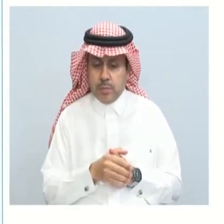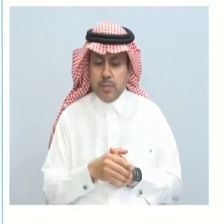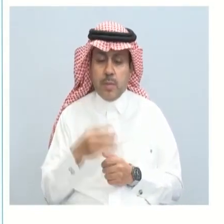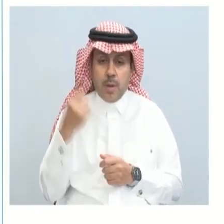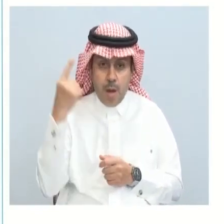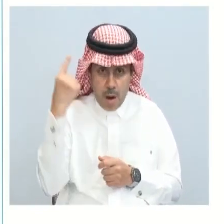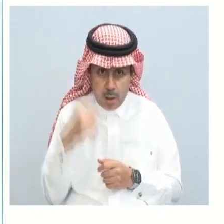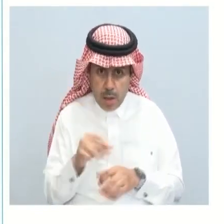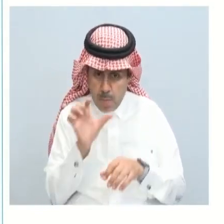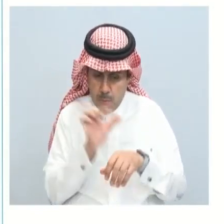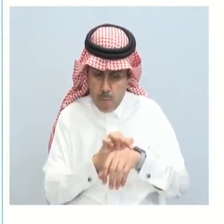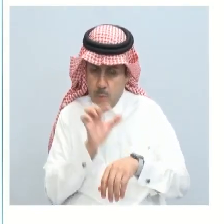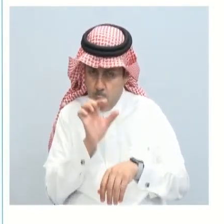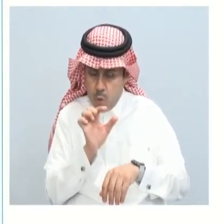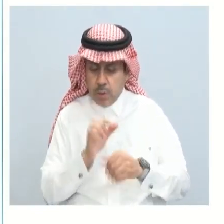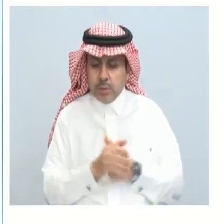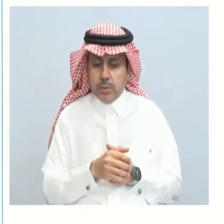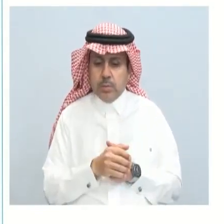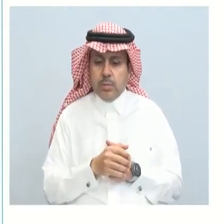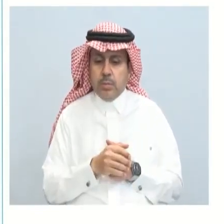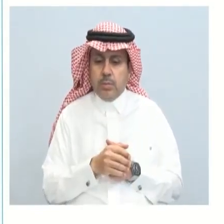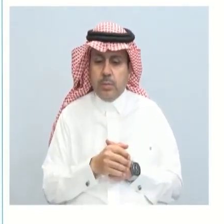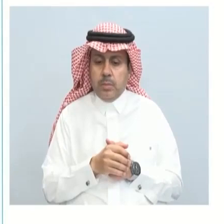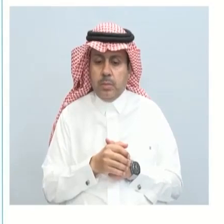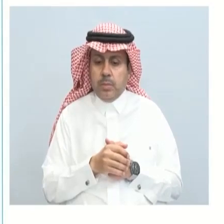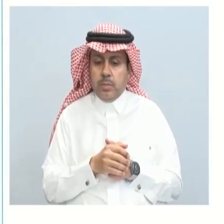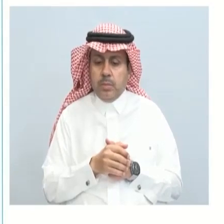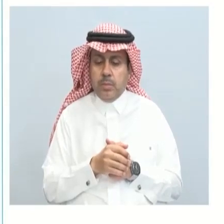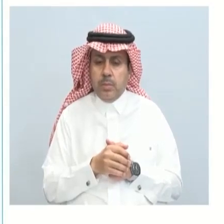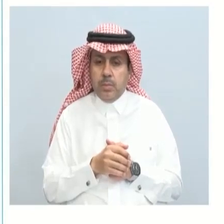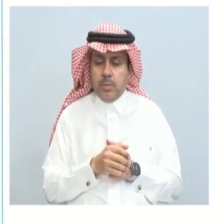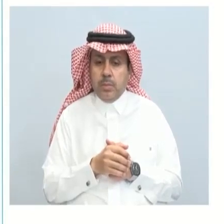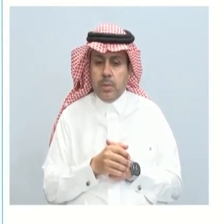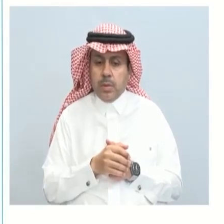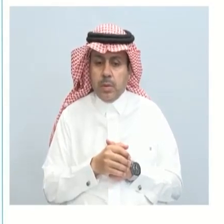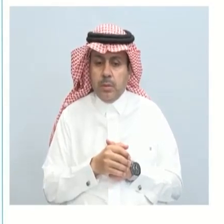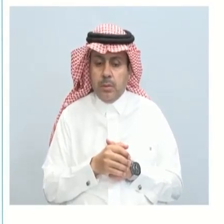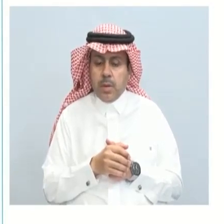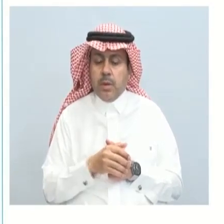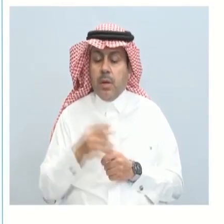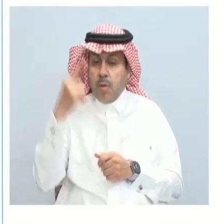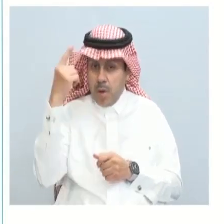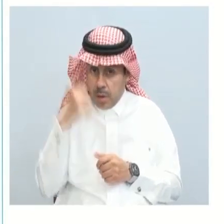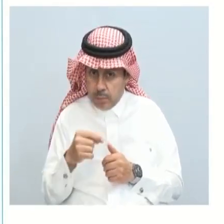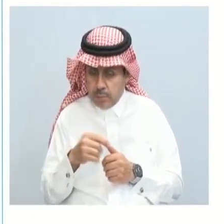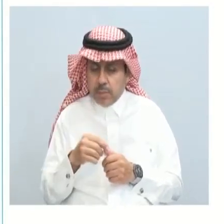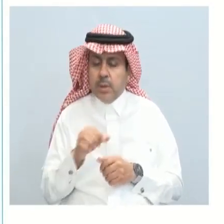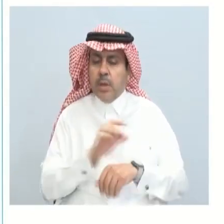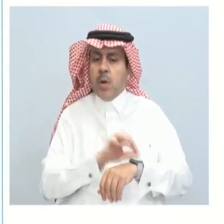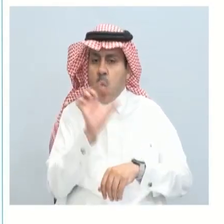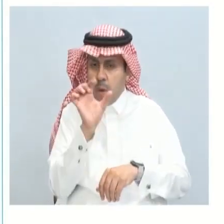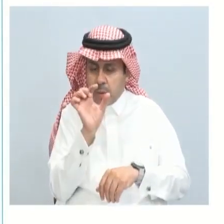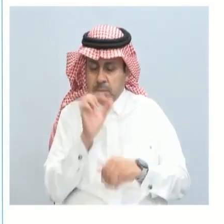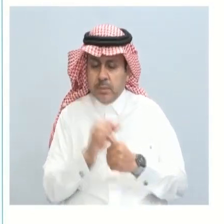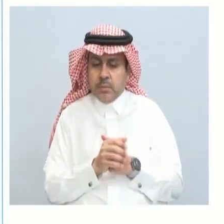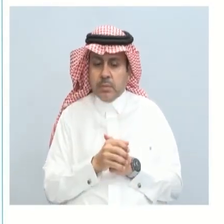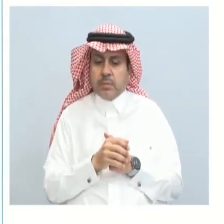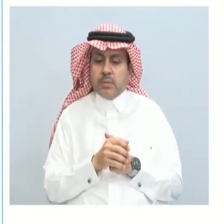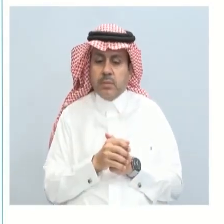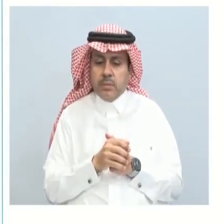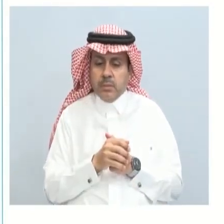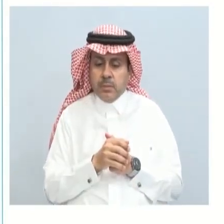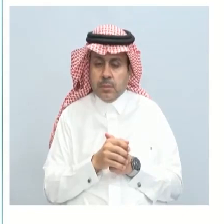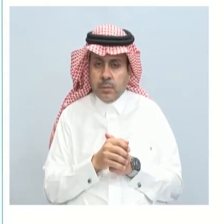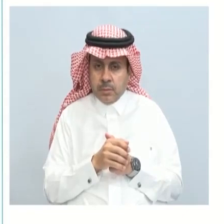القسم الاول وهي المحرمات على على التابيد هنا المحرمات على التوقيت يعني